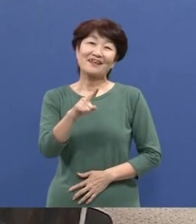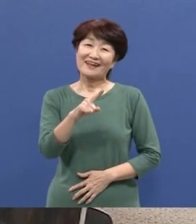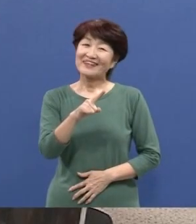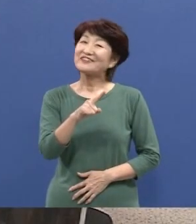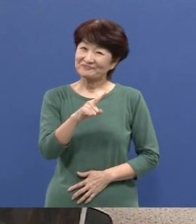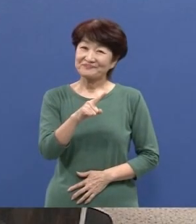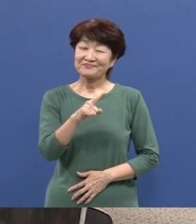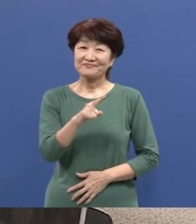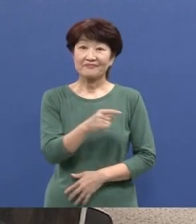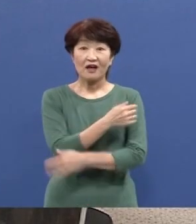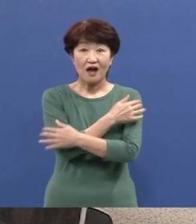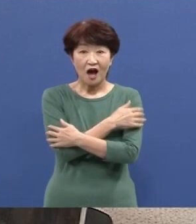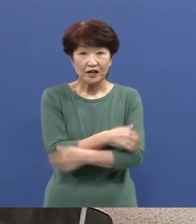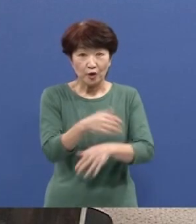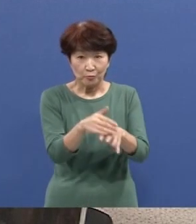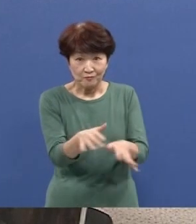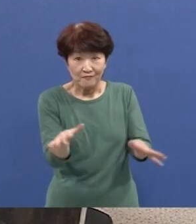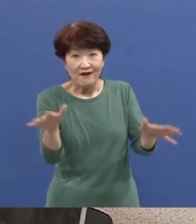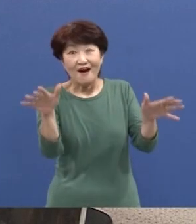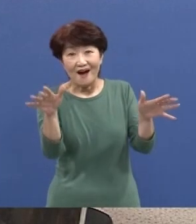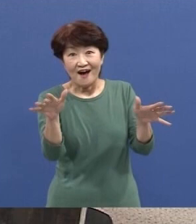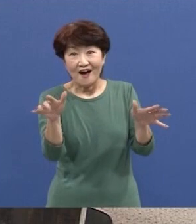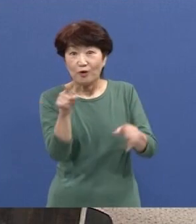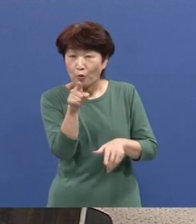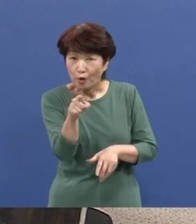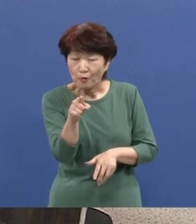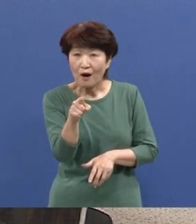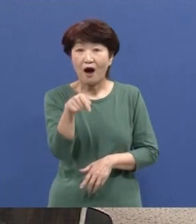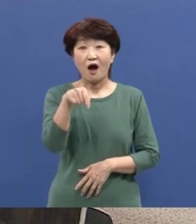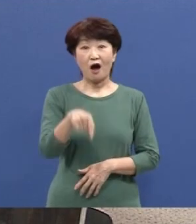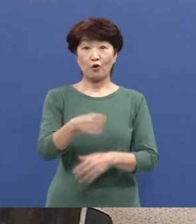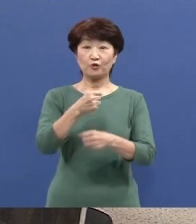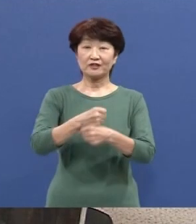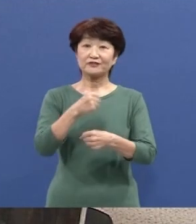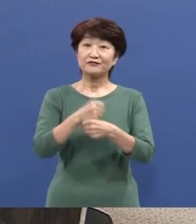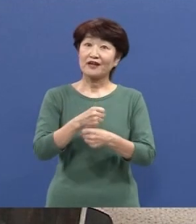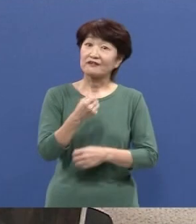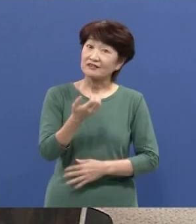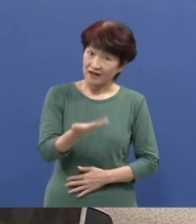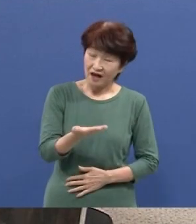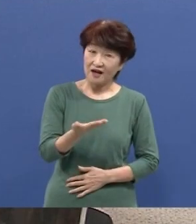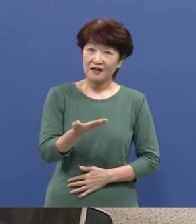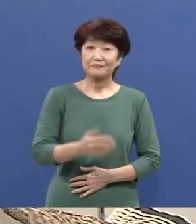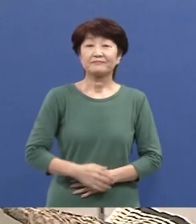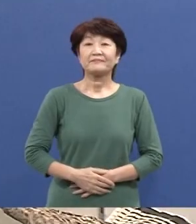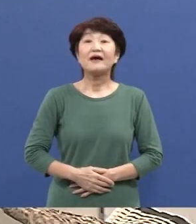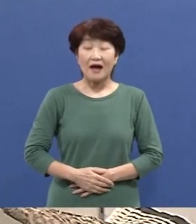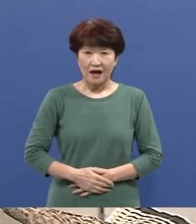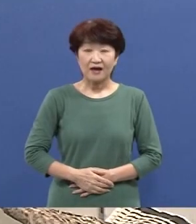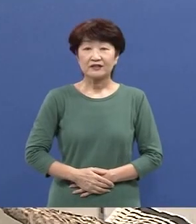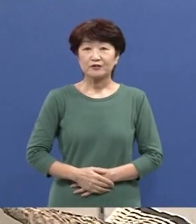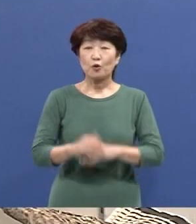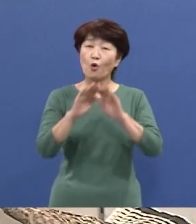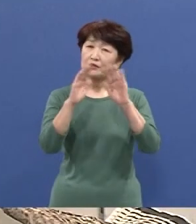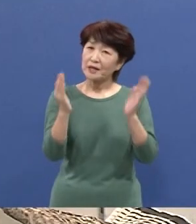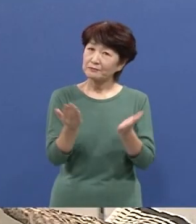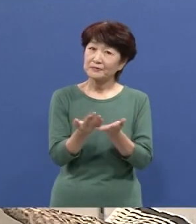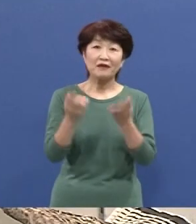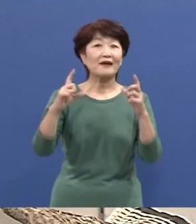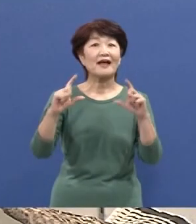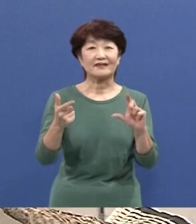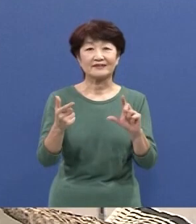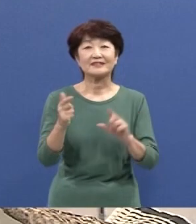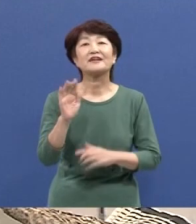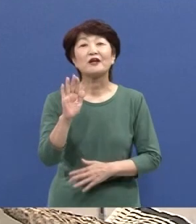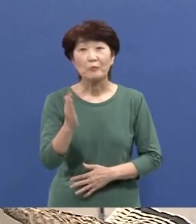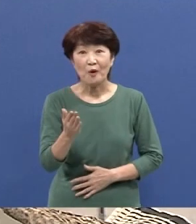羽を広げて飛んでいる様子の剥製もありますが、この剥製はこちらで作られているんですか。 すべてではないんです